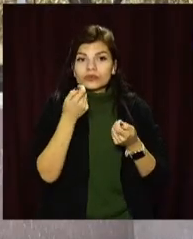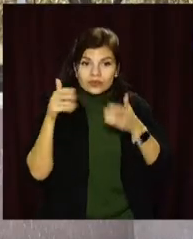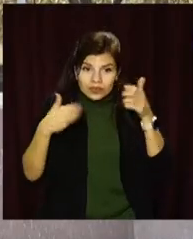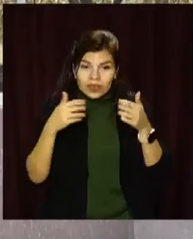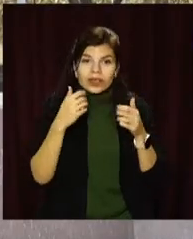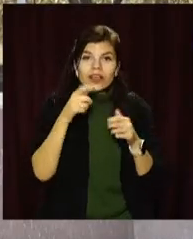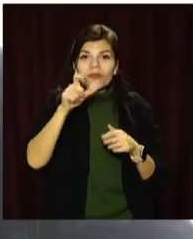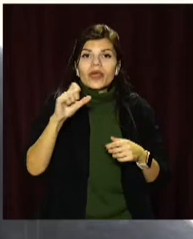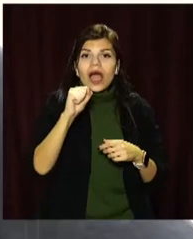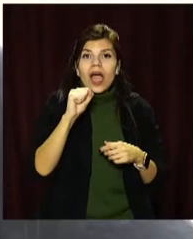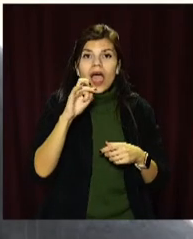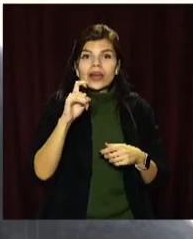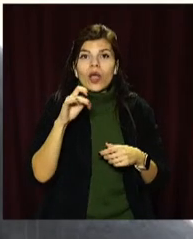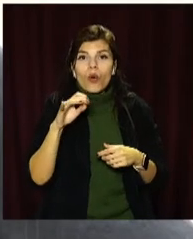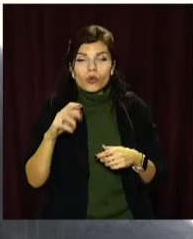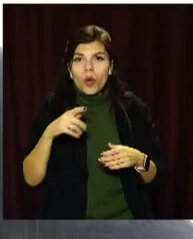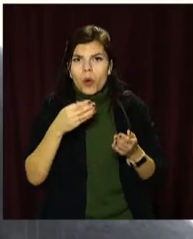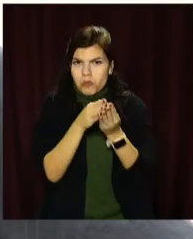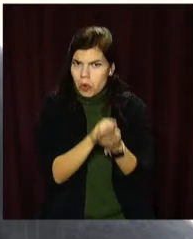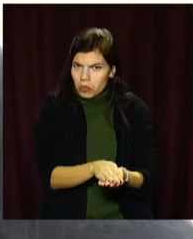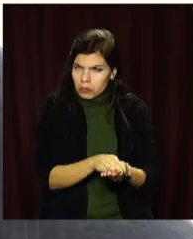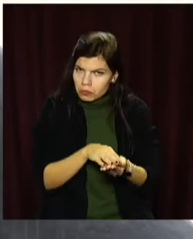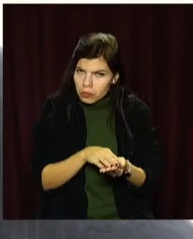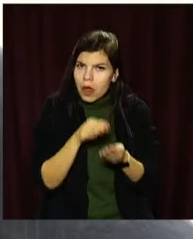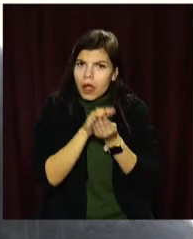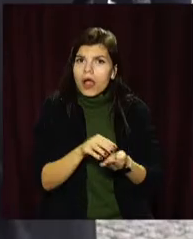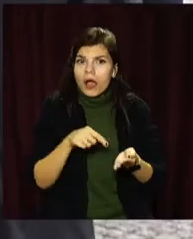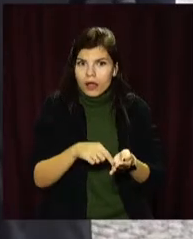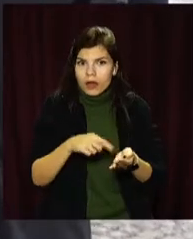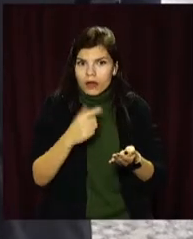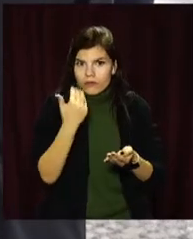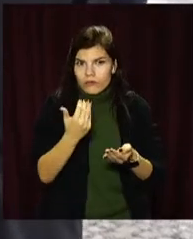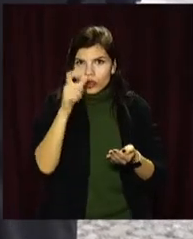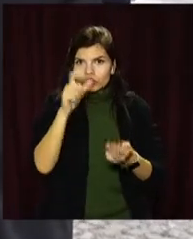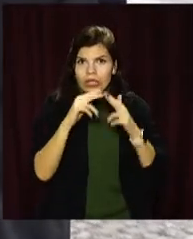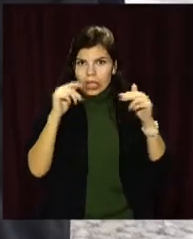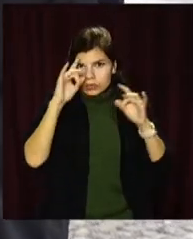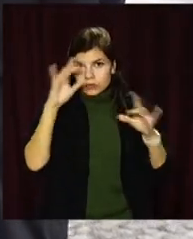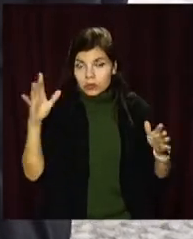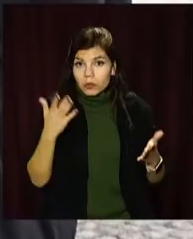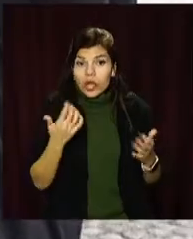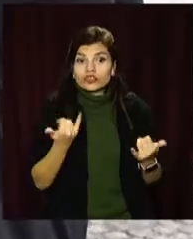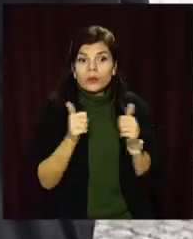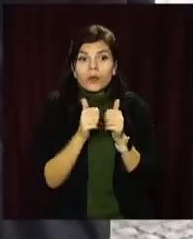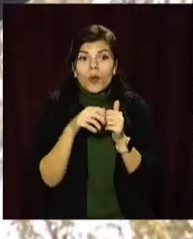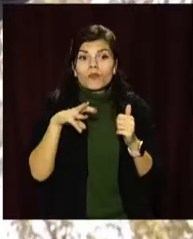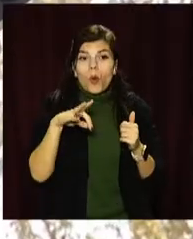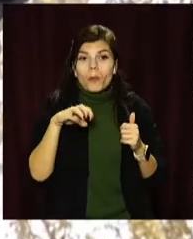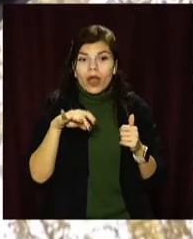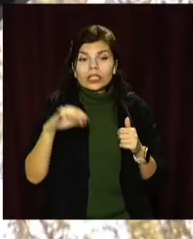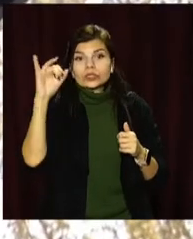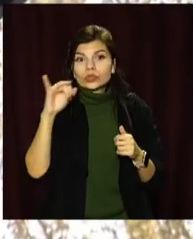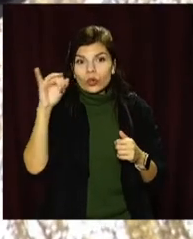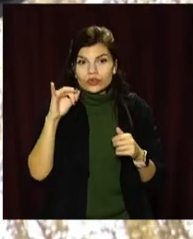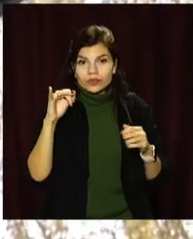і археологи натрапили на поховання, яке потім визнали могилою видатного дніпрянина. Сьогодні ж біля меморіалу Поля відкрили